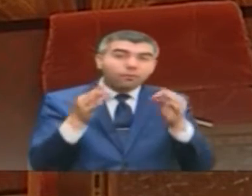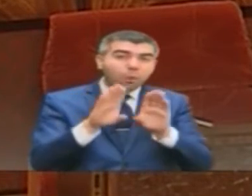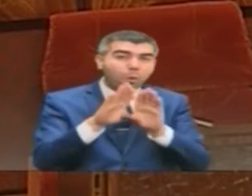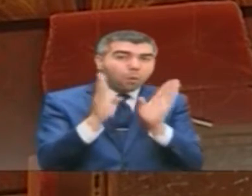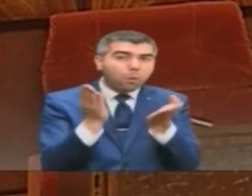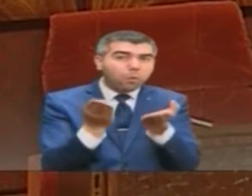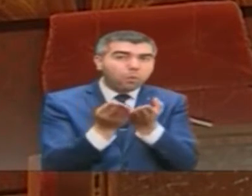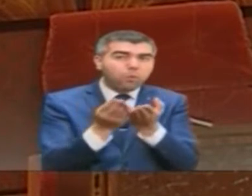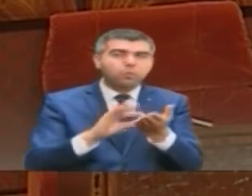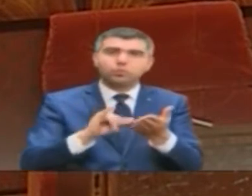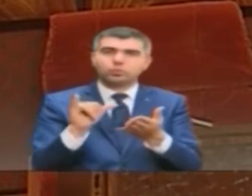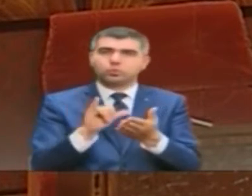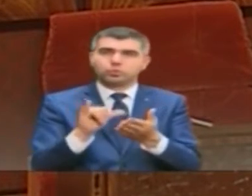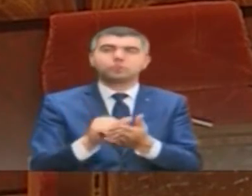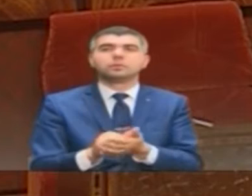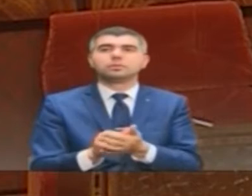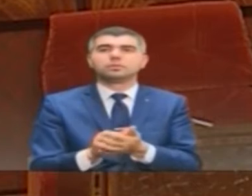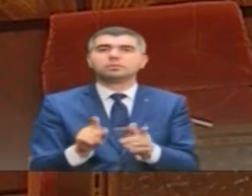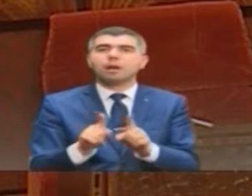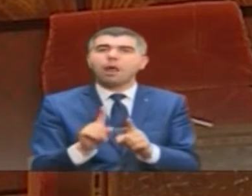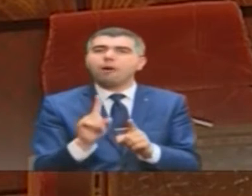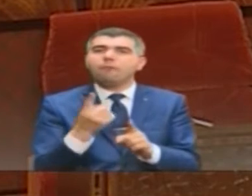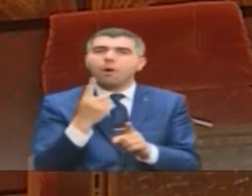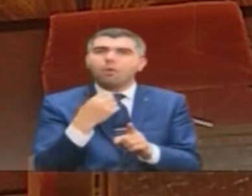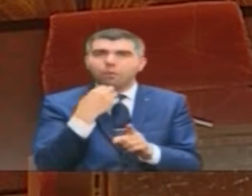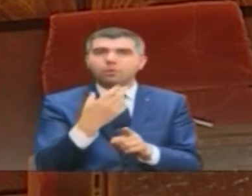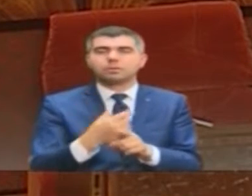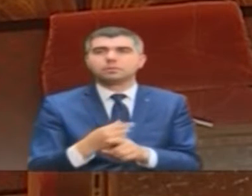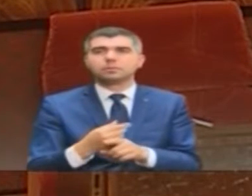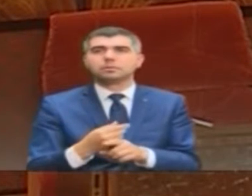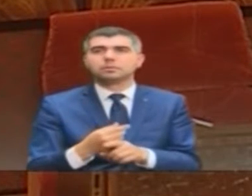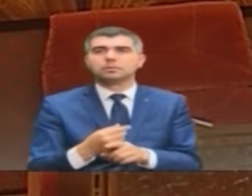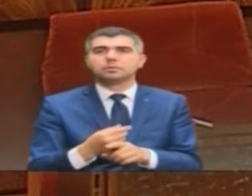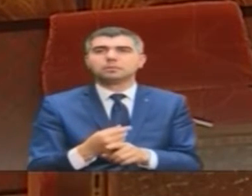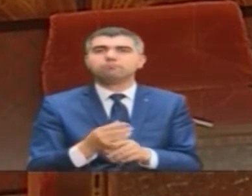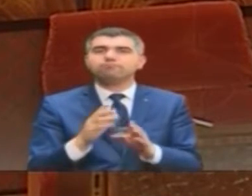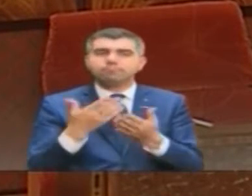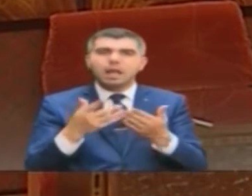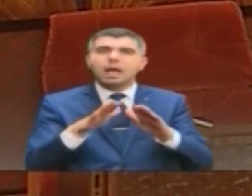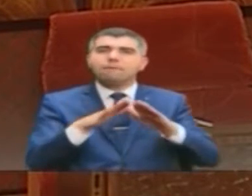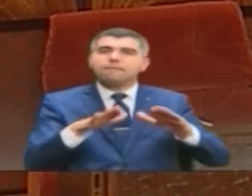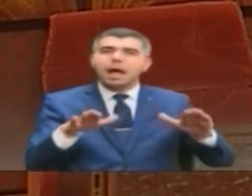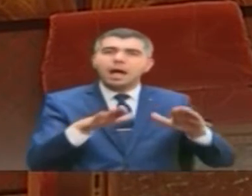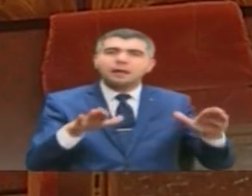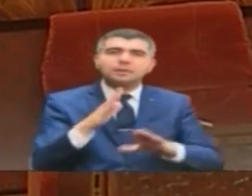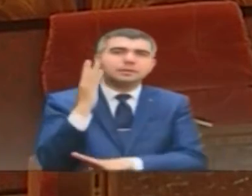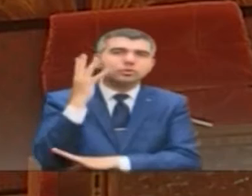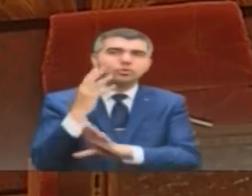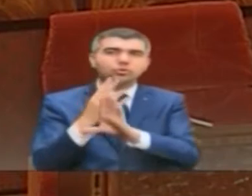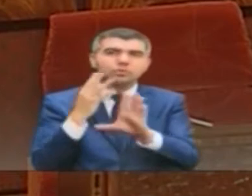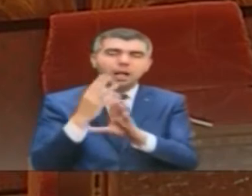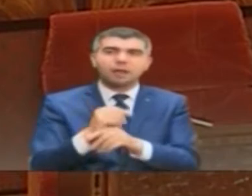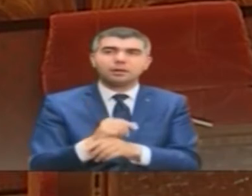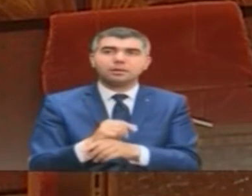ان هناك من خلال المعطيات الميدانيه في المساحات الغبيه المتضرره كاين واحد